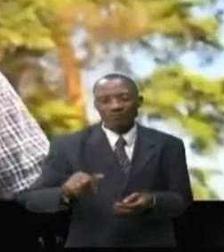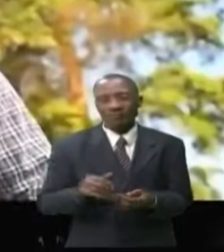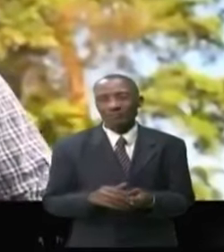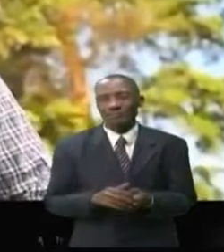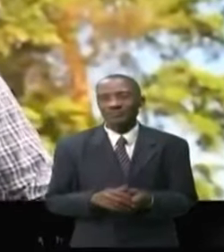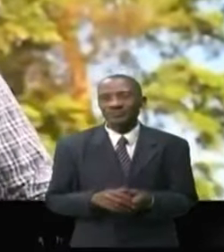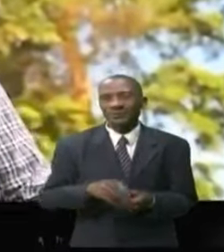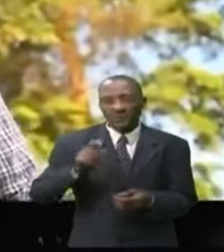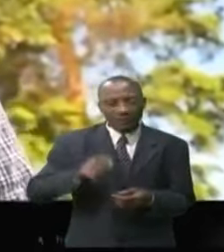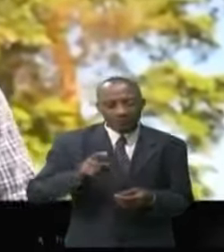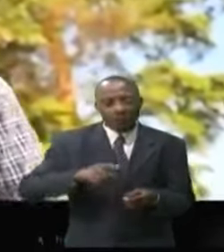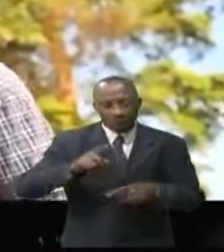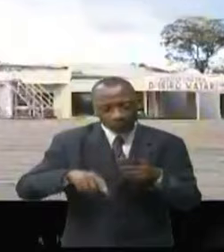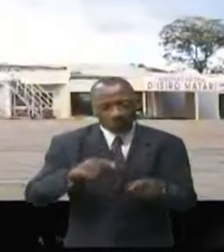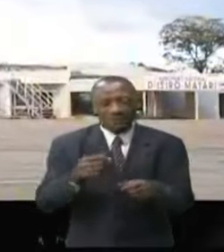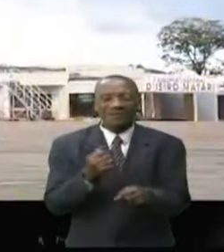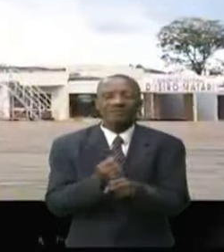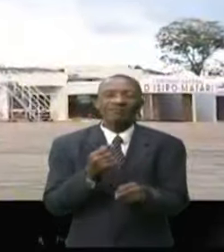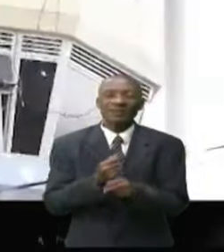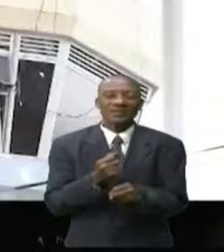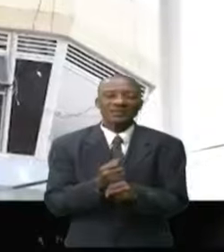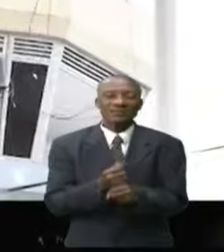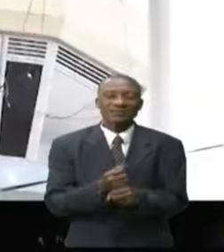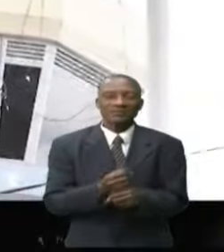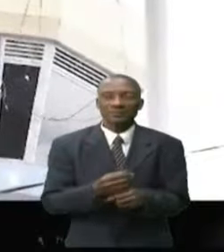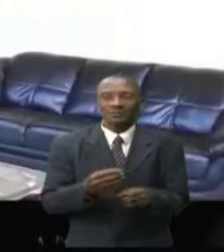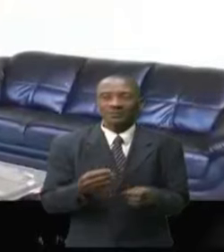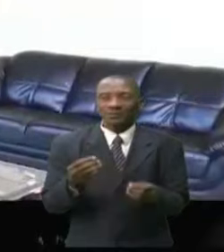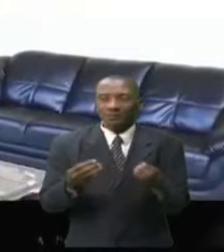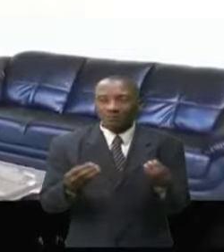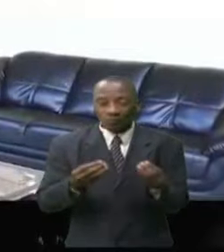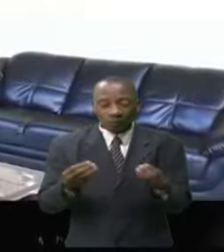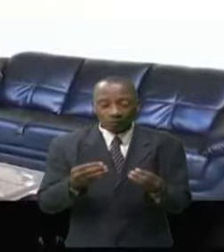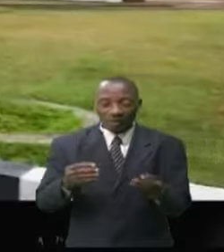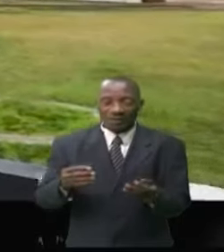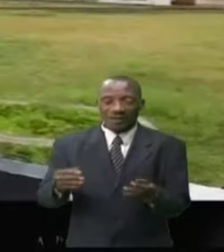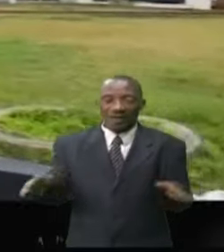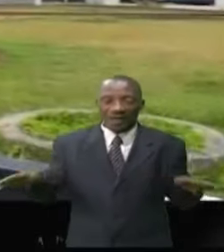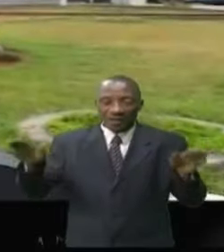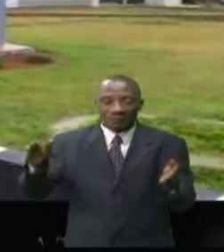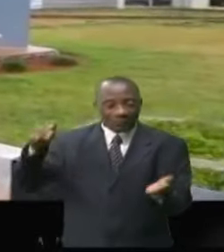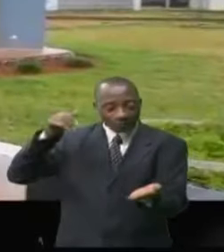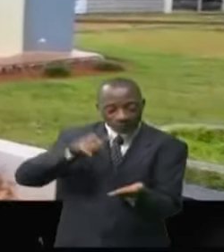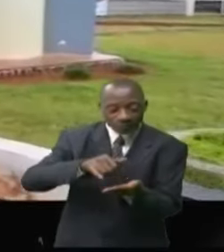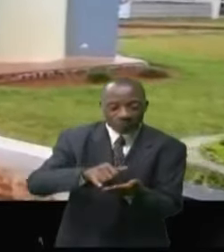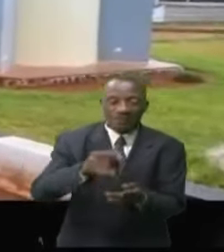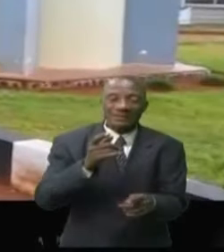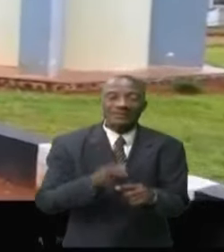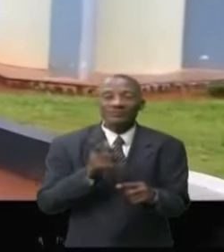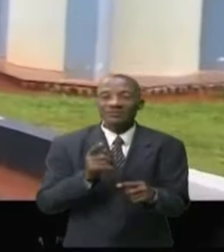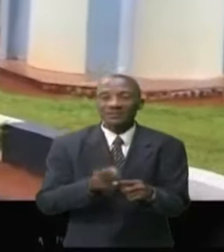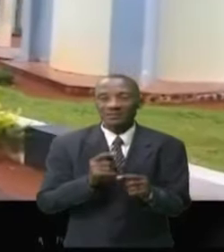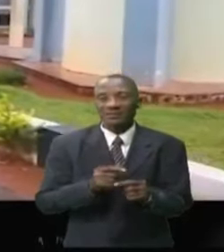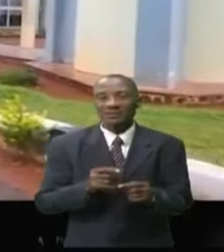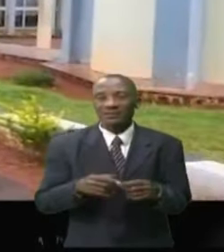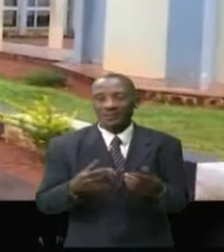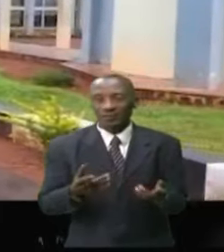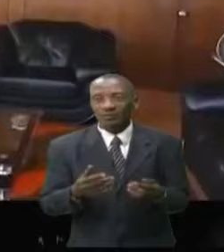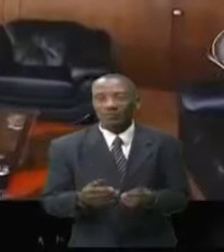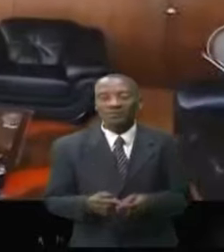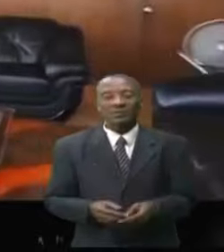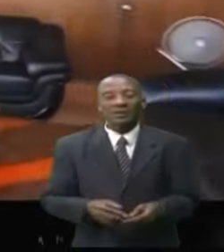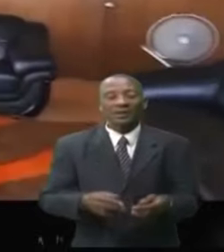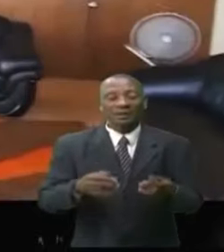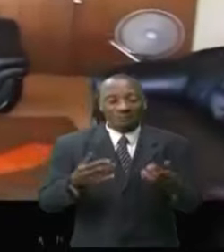volonté du gouverneur Christophe bassen Nanga la tour de contrôle et les salons d'honneur équipés par le gouvernement provincial aussi prêt à offrir un